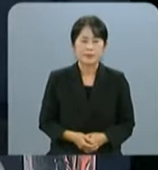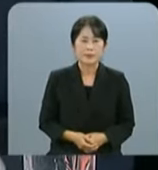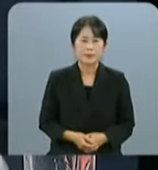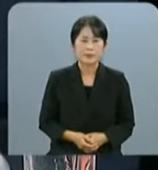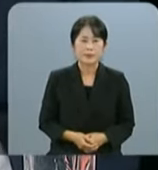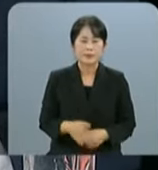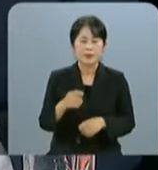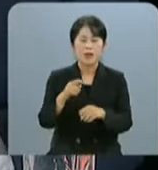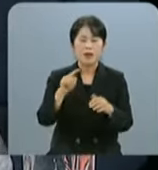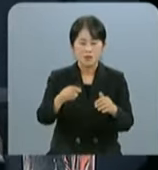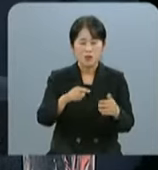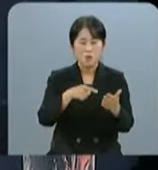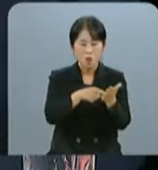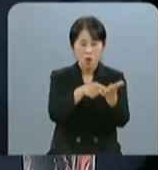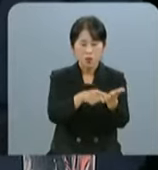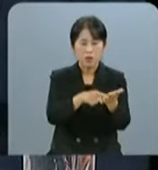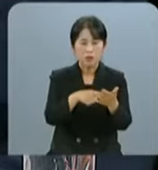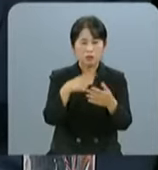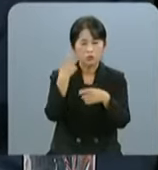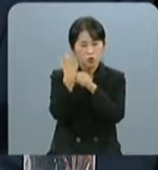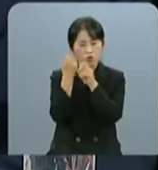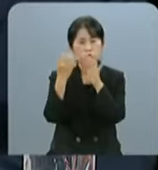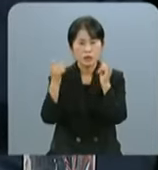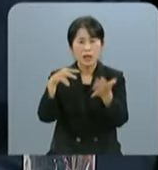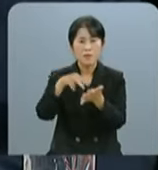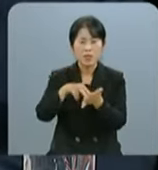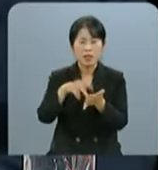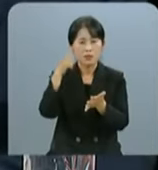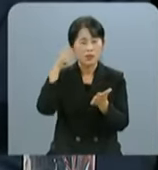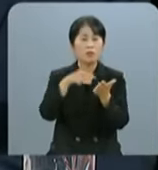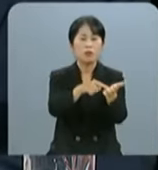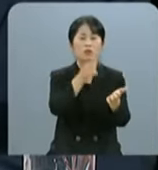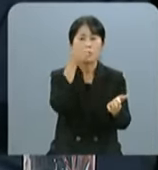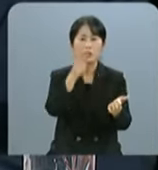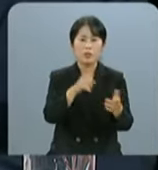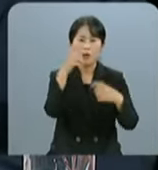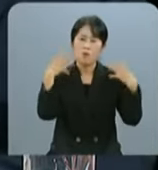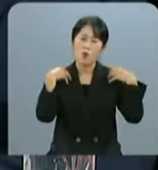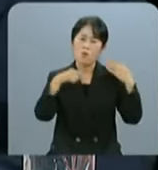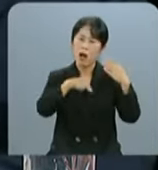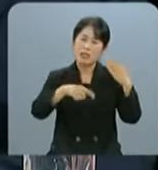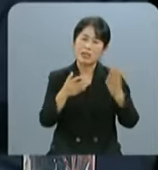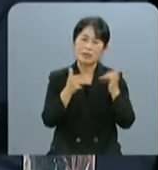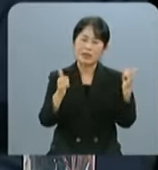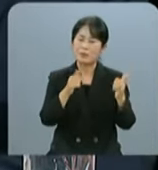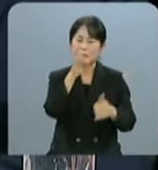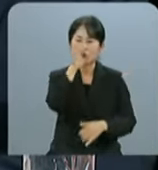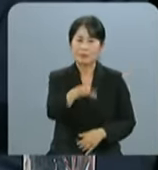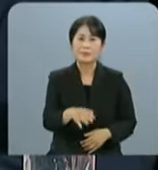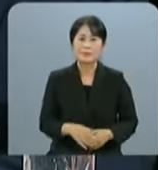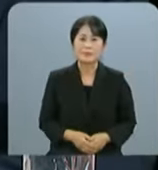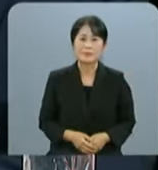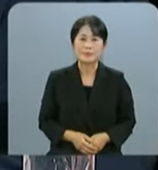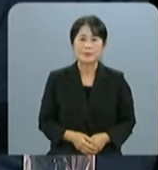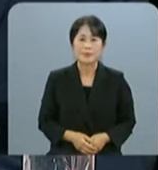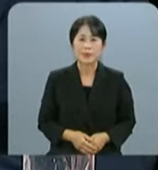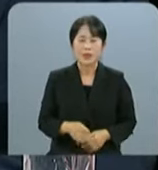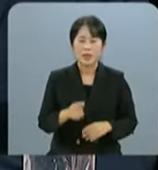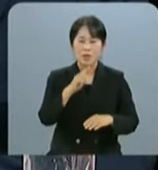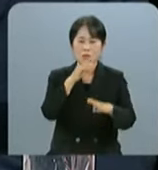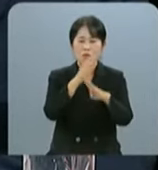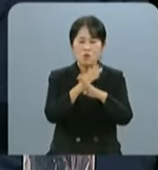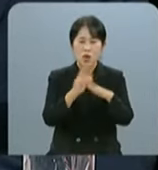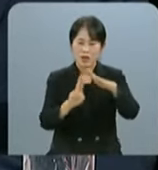그건 연구자로서 내지는 모니터링으로서 네. 의견이야 개신할 수 있겠죠. 아까 말씀하신 것처럼 북한의 이런 그 잠수함